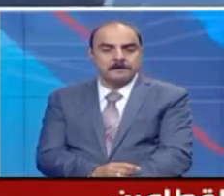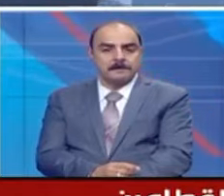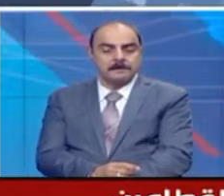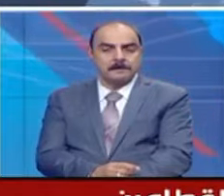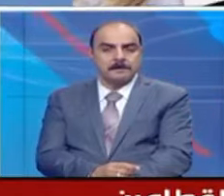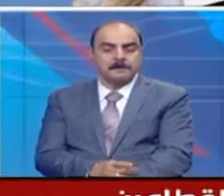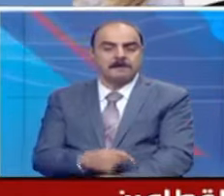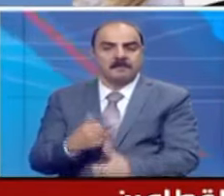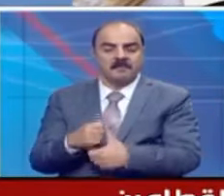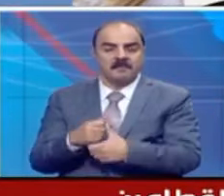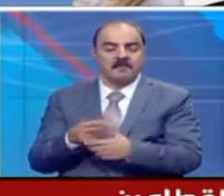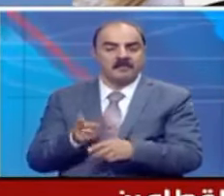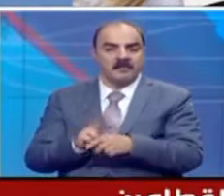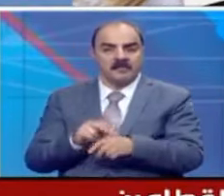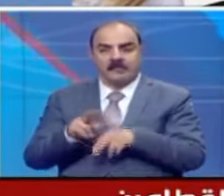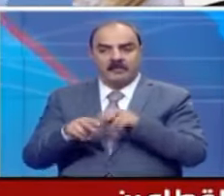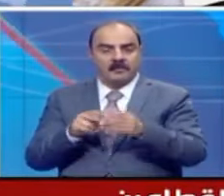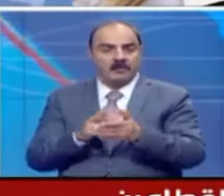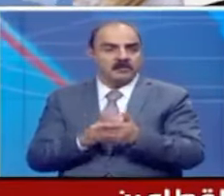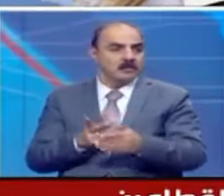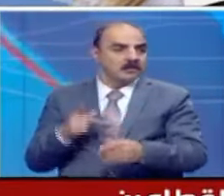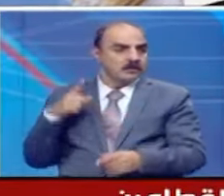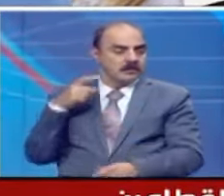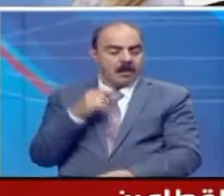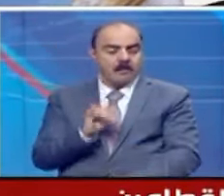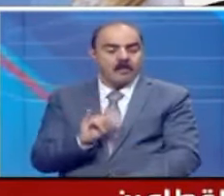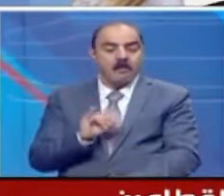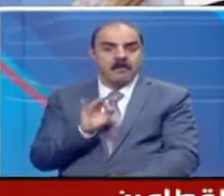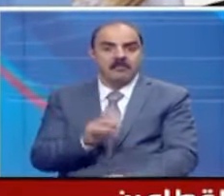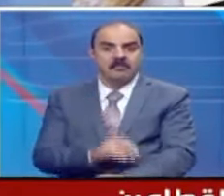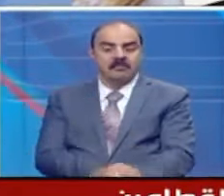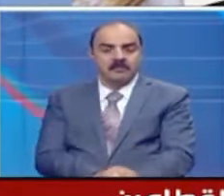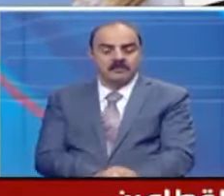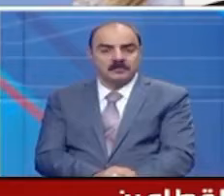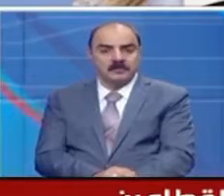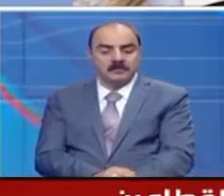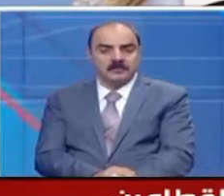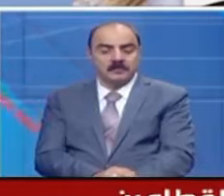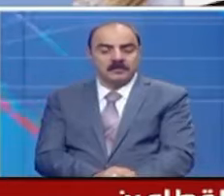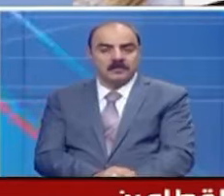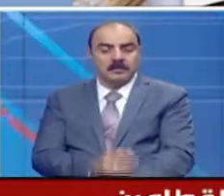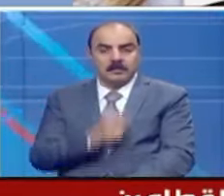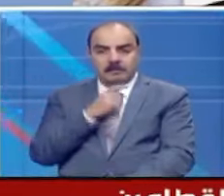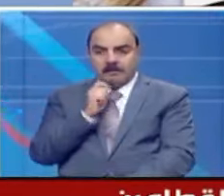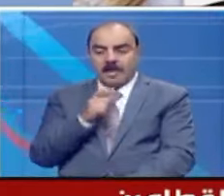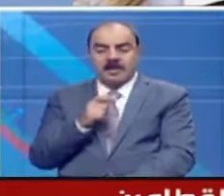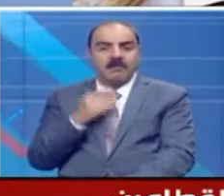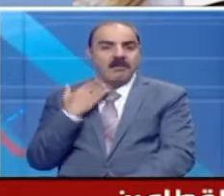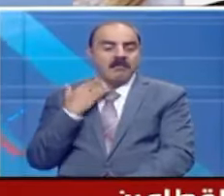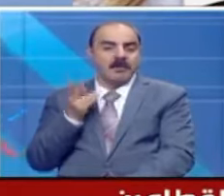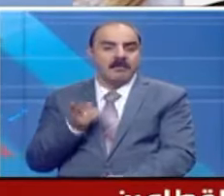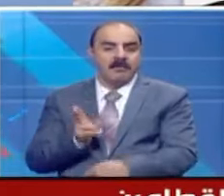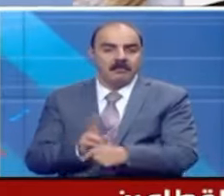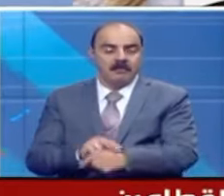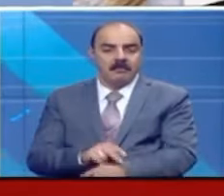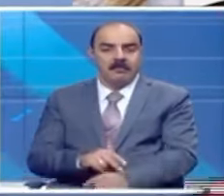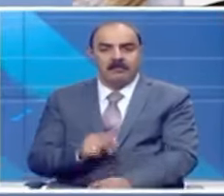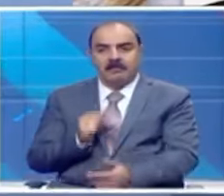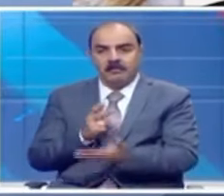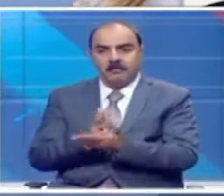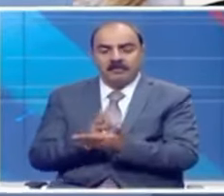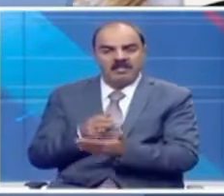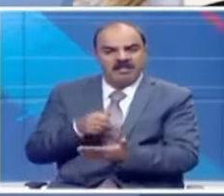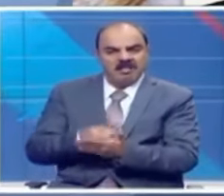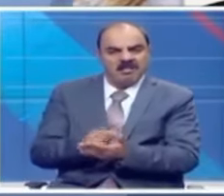يأخذ احتياجاته وفق مقدراته المالية، دي مسألة مهمة جدا. إذا كنت بتتكلم عن معاش تكافل وكرامة، أو بتتكلم عن رفع الحد